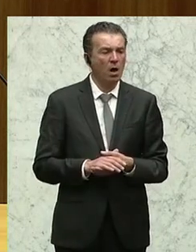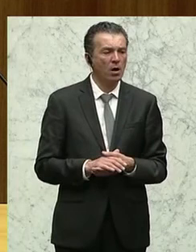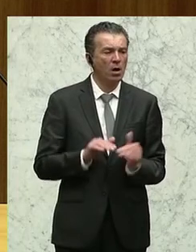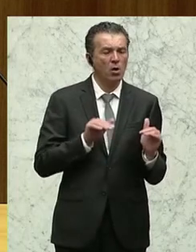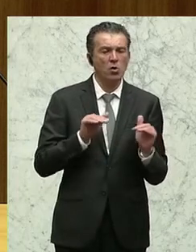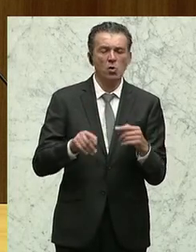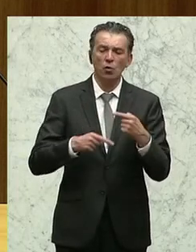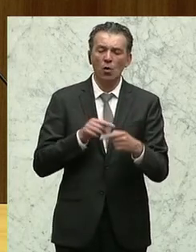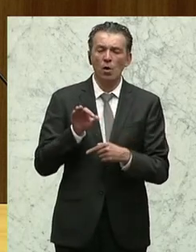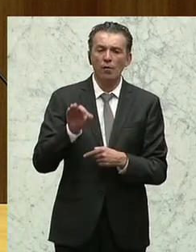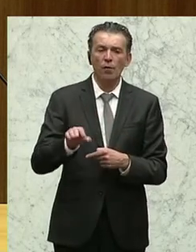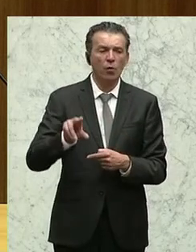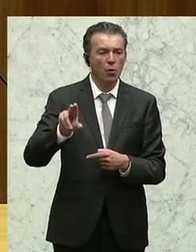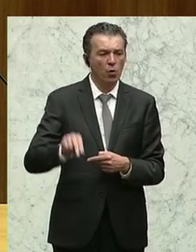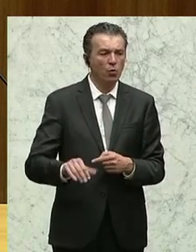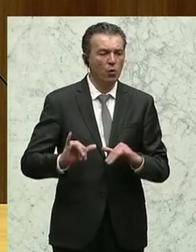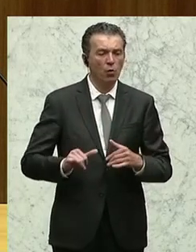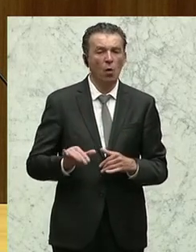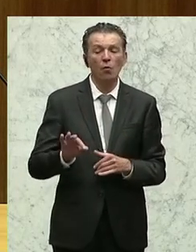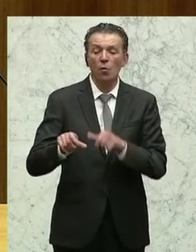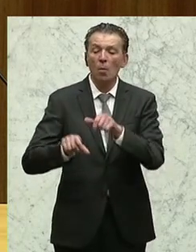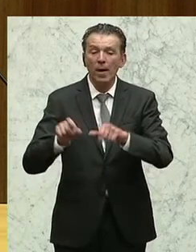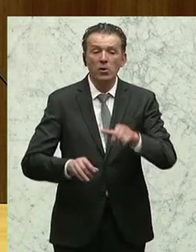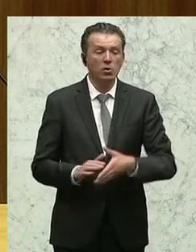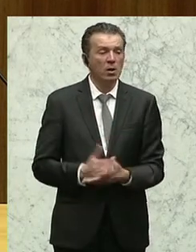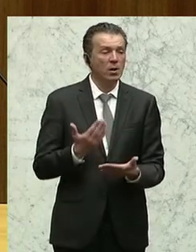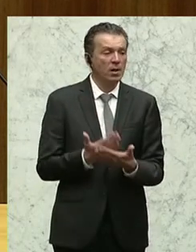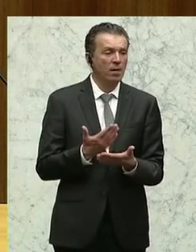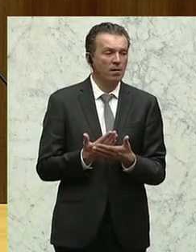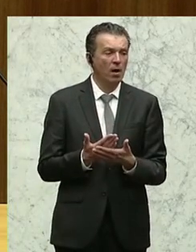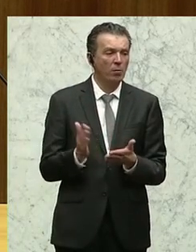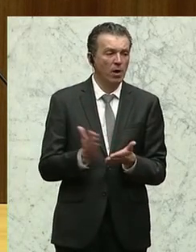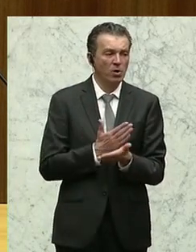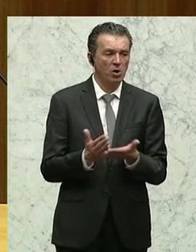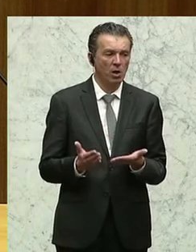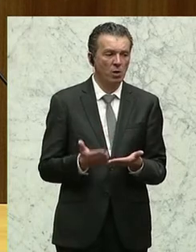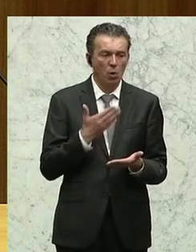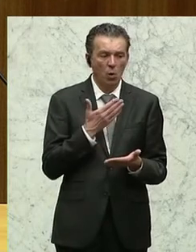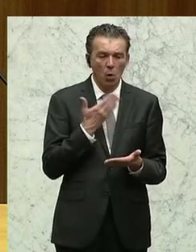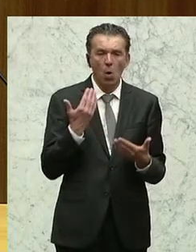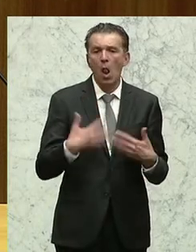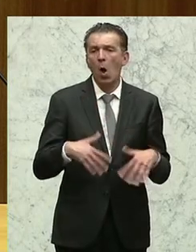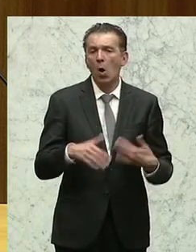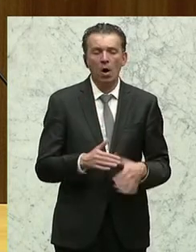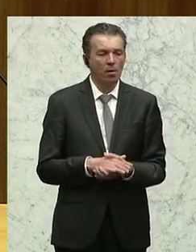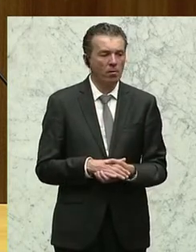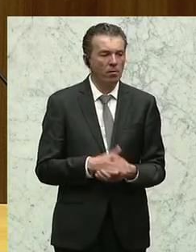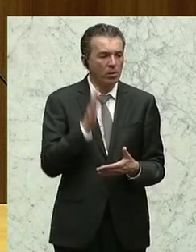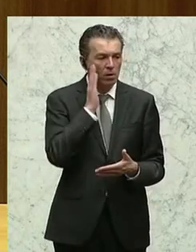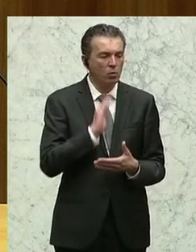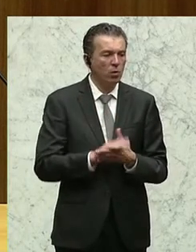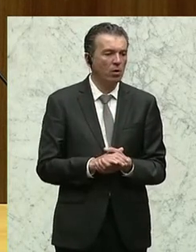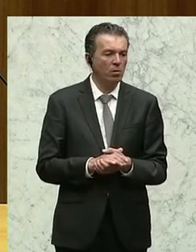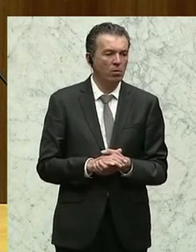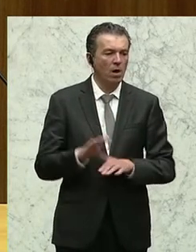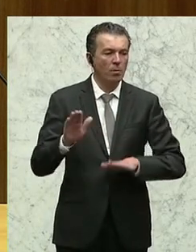die Schutzrolle gegenüber diesen Menschen und deshalb ist diese Entscheidung nicht leichtfertig zu treffen. Ich ersuche